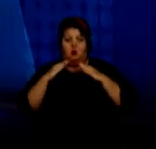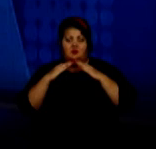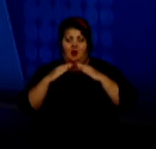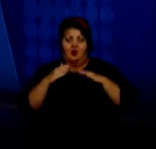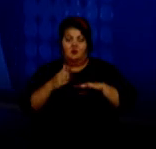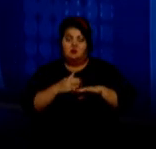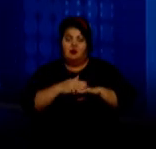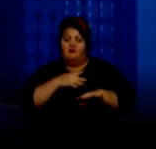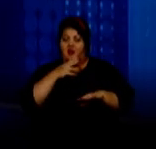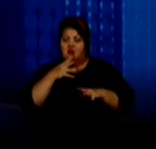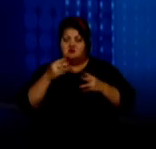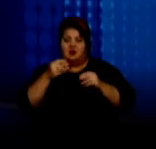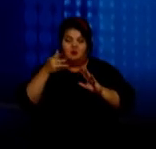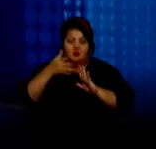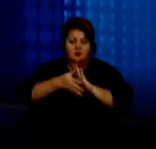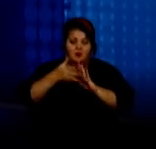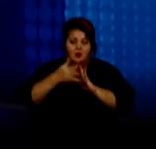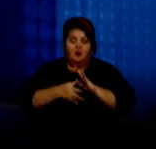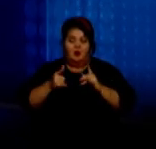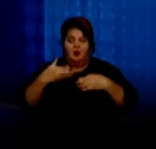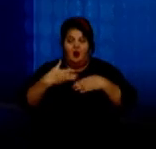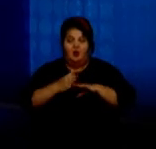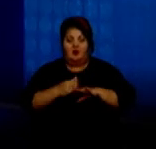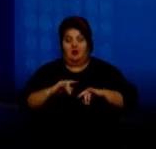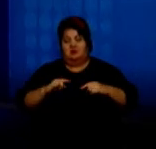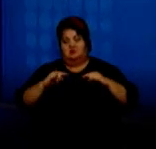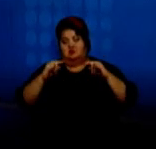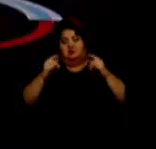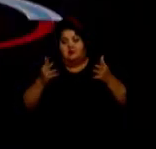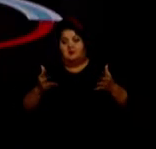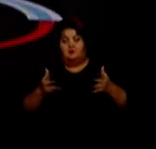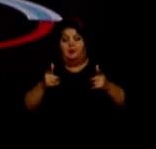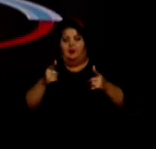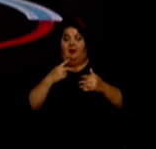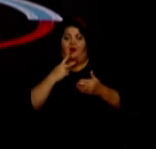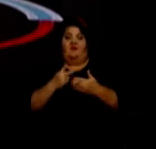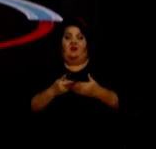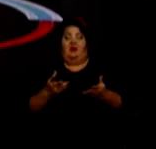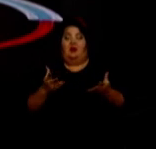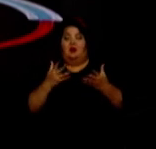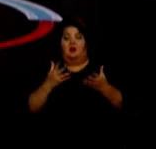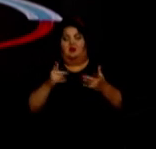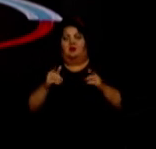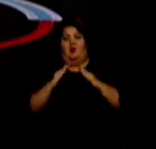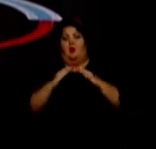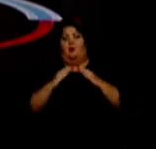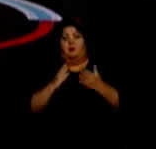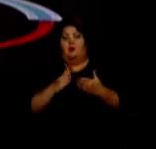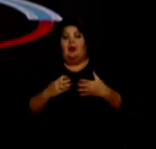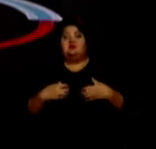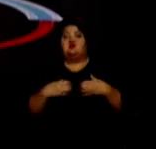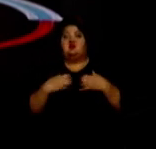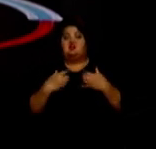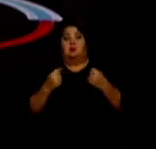тривалий час замокання і ерозія цегляної кладки, вони даються в знаки, і вигляд ясно, що корпус має такий, знаєте, жахливий,